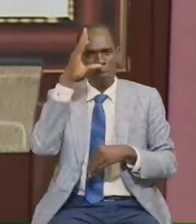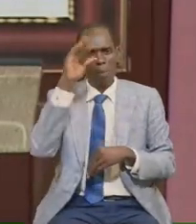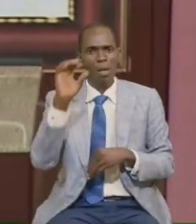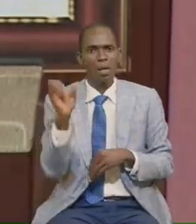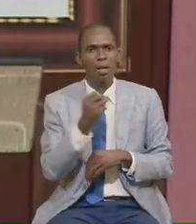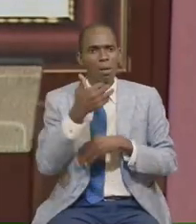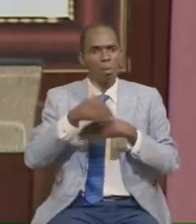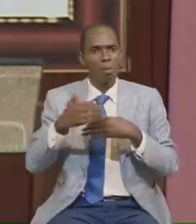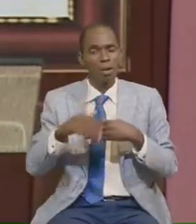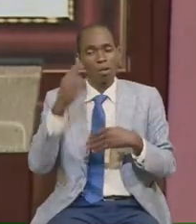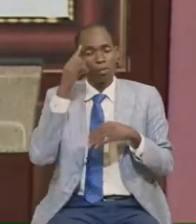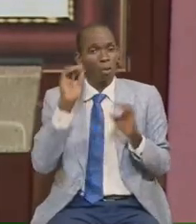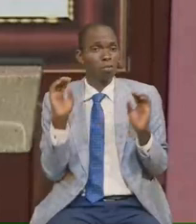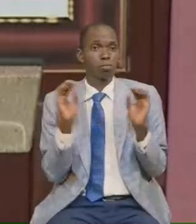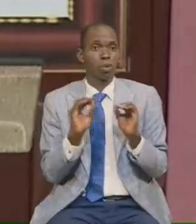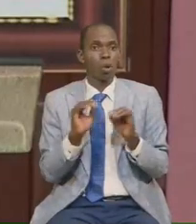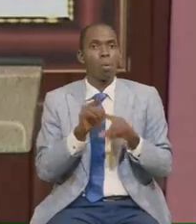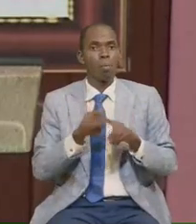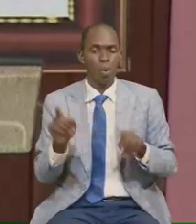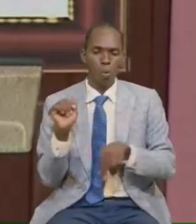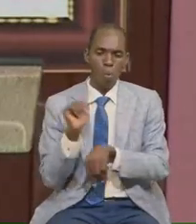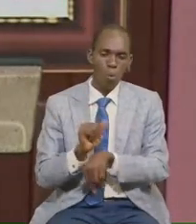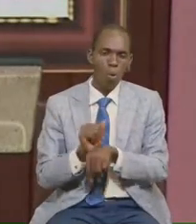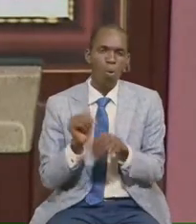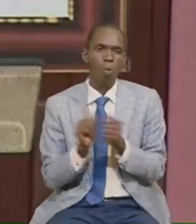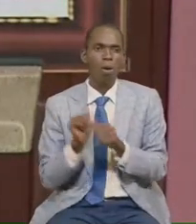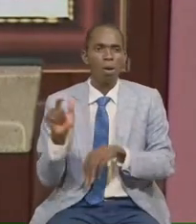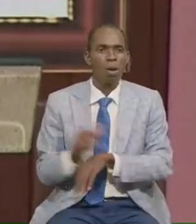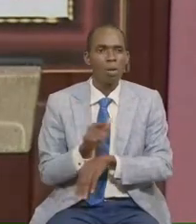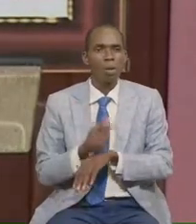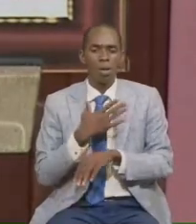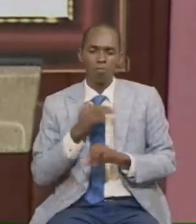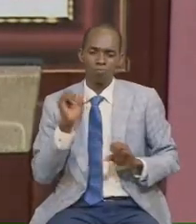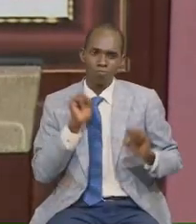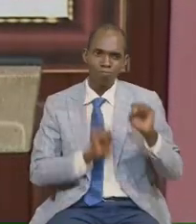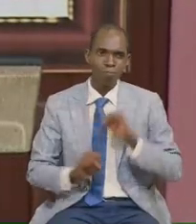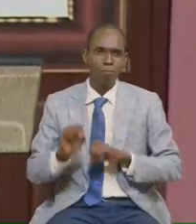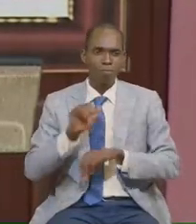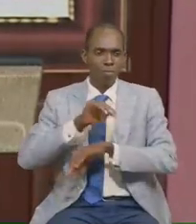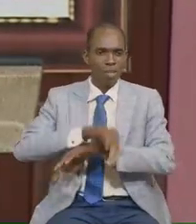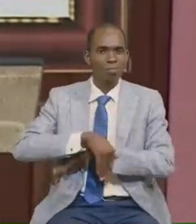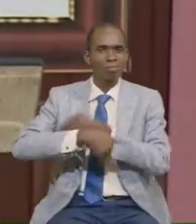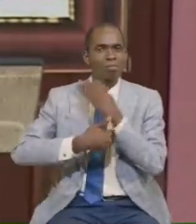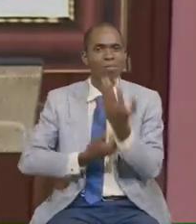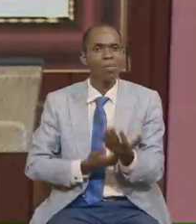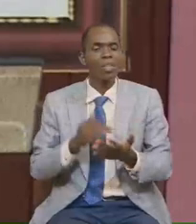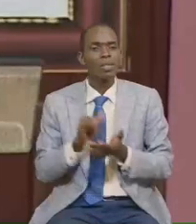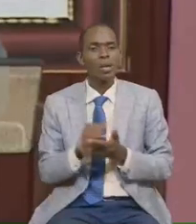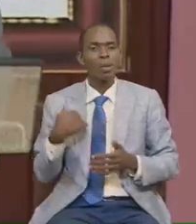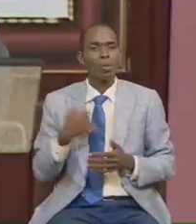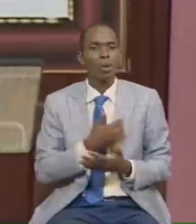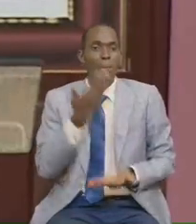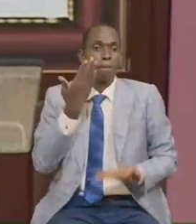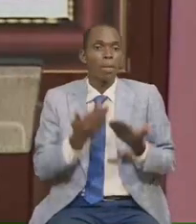Mais dans le travail et dans la peine, nous avons été nuit et jour à l'œuvre pour n'être à charge